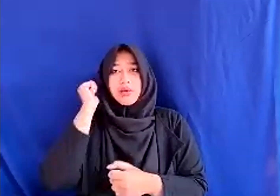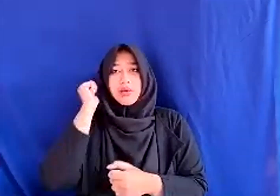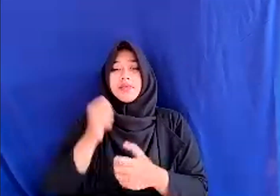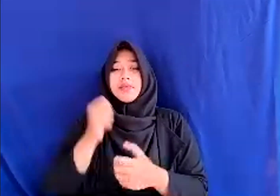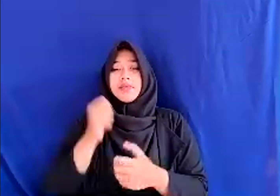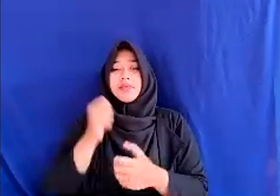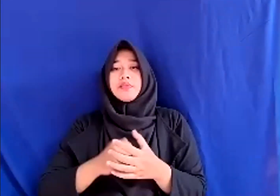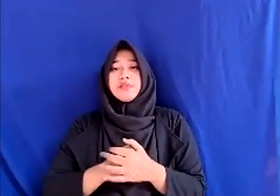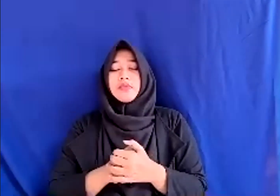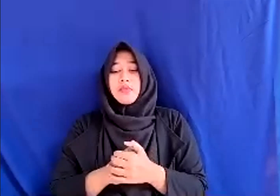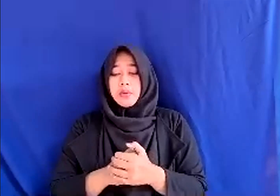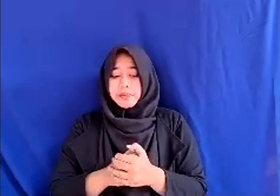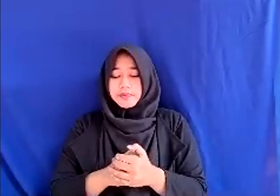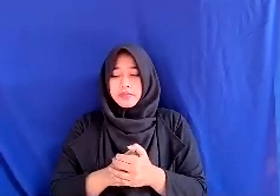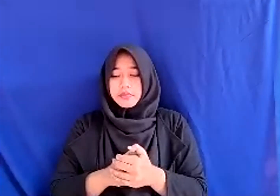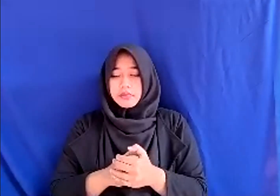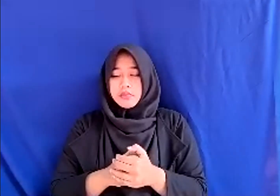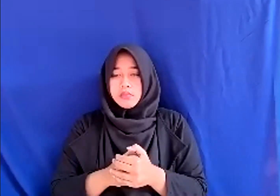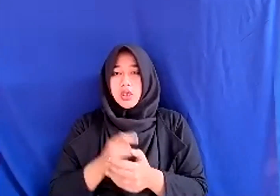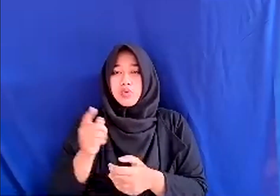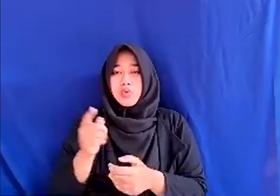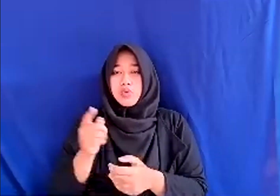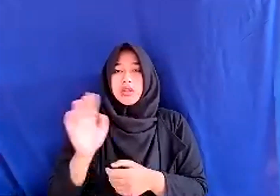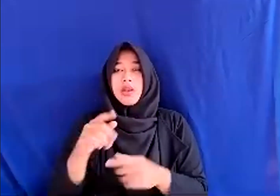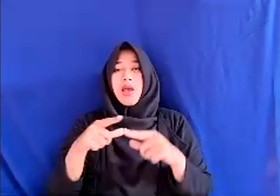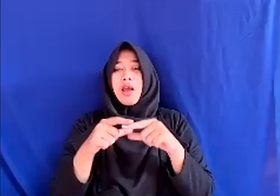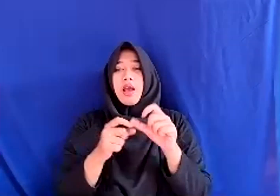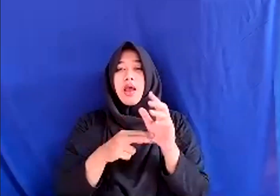Itu tidak asing dengan kiprah-kiprah dan